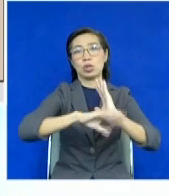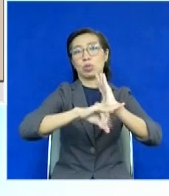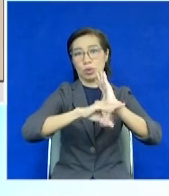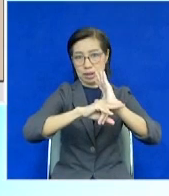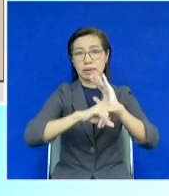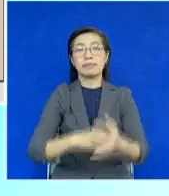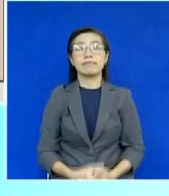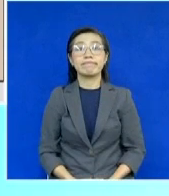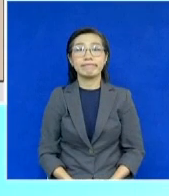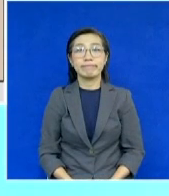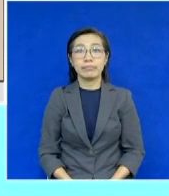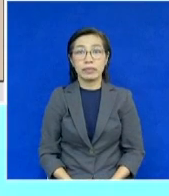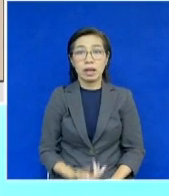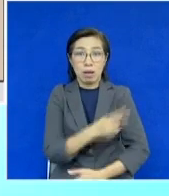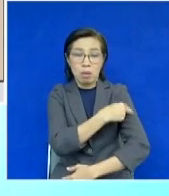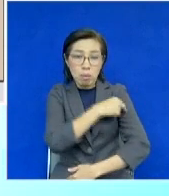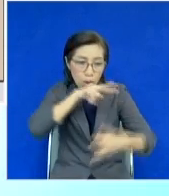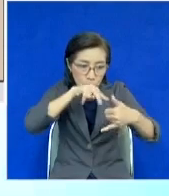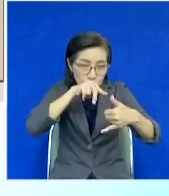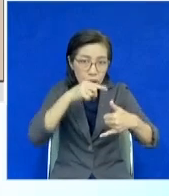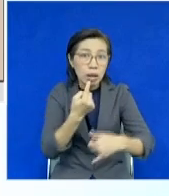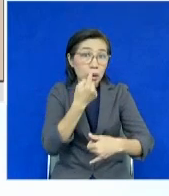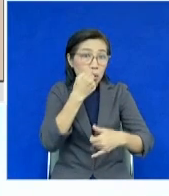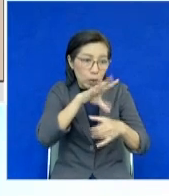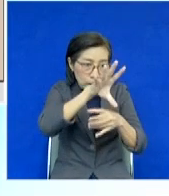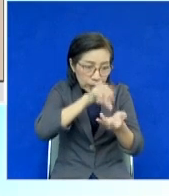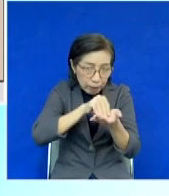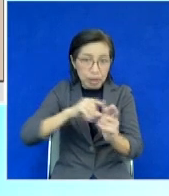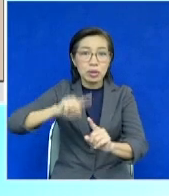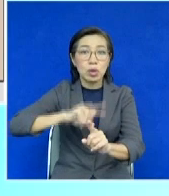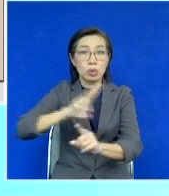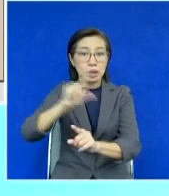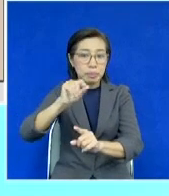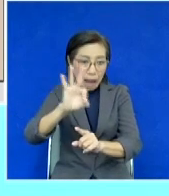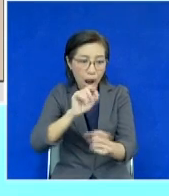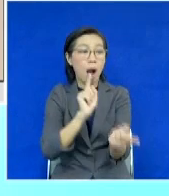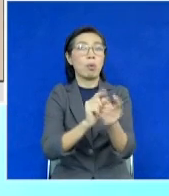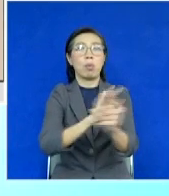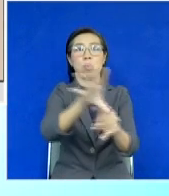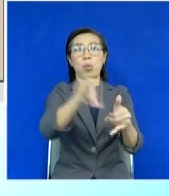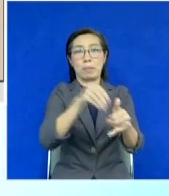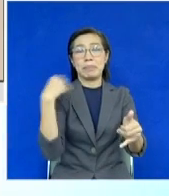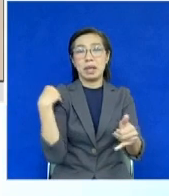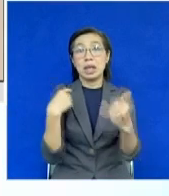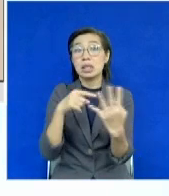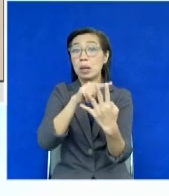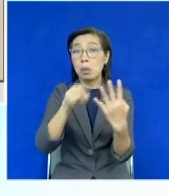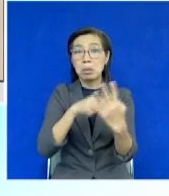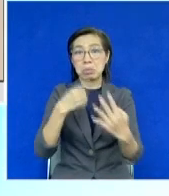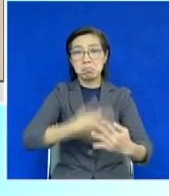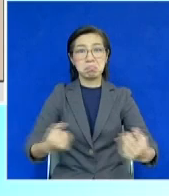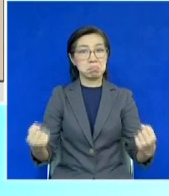ค่ะมีการเก็บตัวอย่างในวันที่29มิถุนายนนะคะผลพบเชื้อค่ะโดยทั้ง4รายนี้ไม่มีอาการ